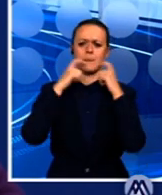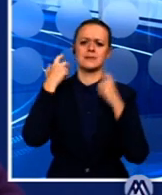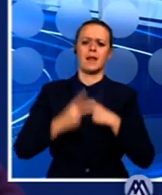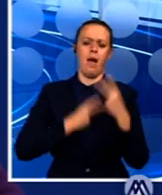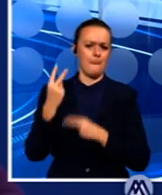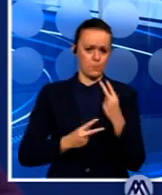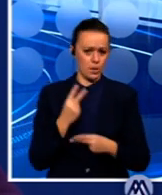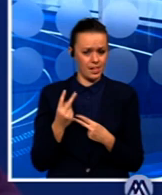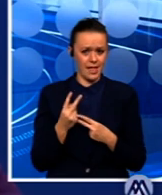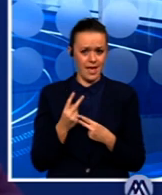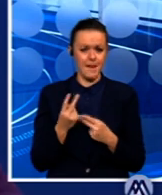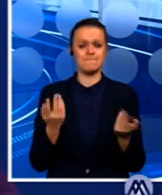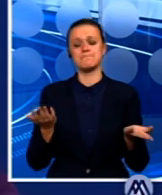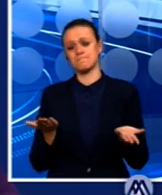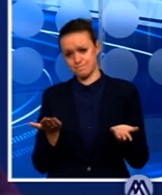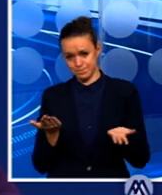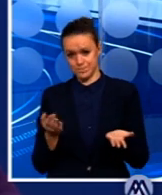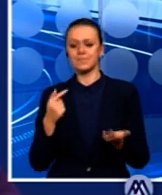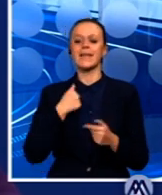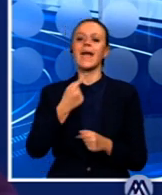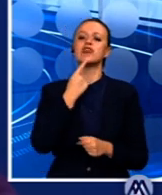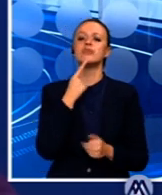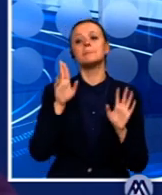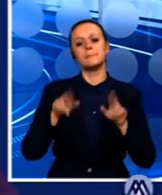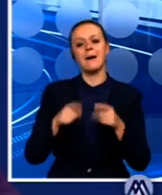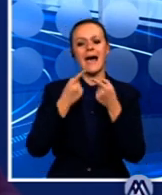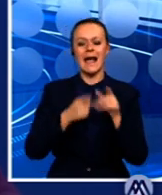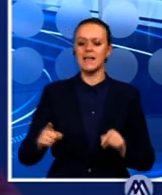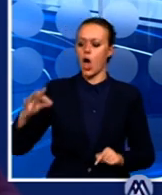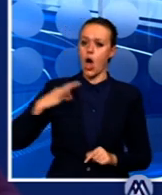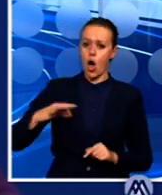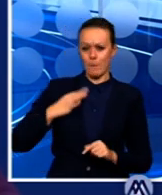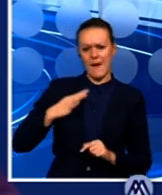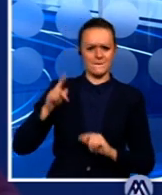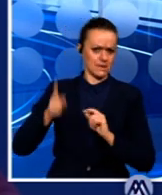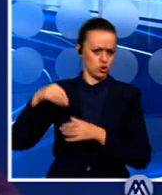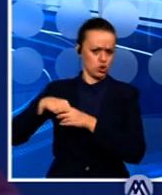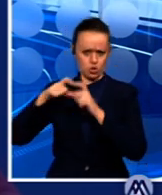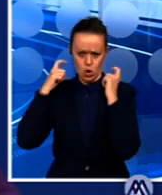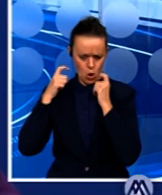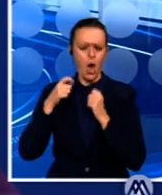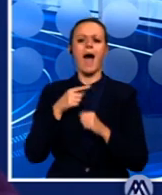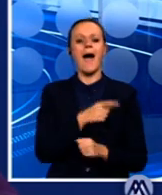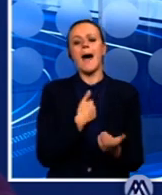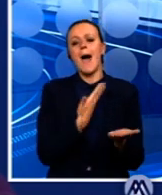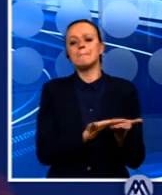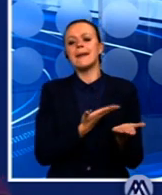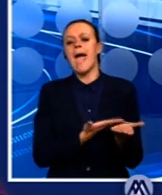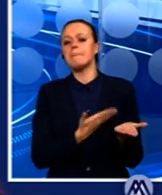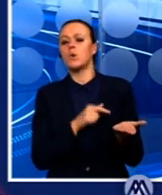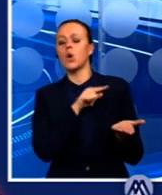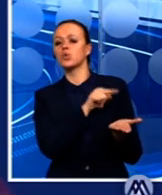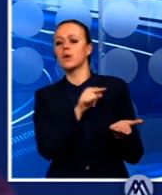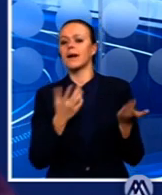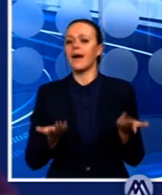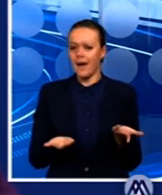Koja je osnovna razlika da li je mera obavezna ili preporučena? Osnovna razlika je u tome da li se mogu